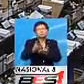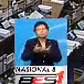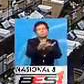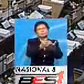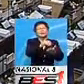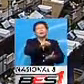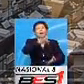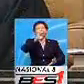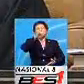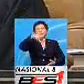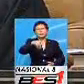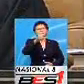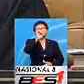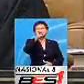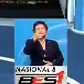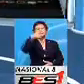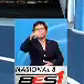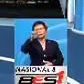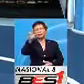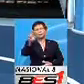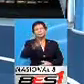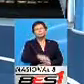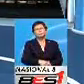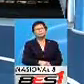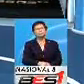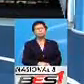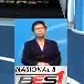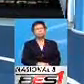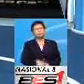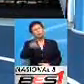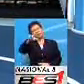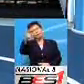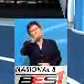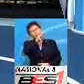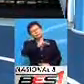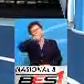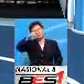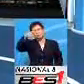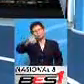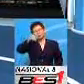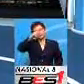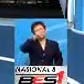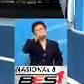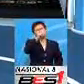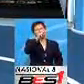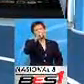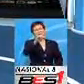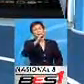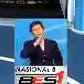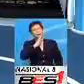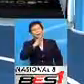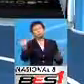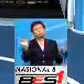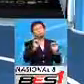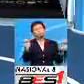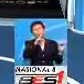Datuk Jumat Idris dalam perkembangan lain menteri di jabatan Perdana Menteri Nancy shukri pula menegaskan